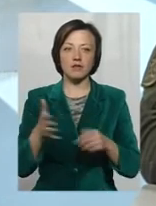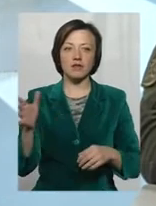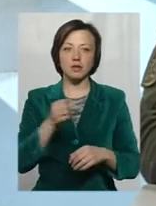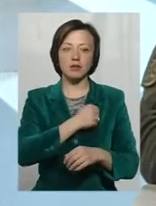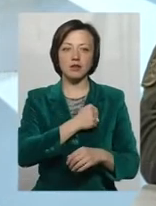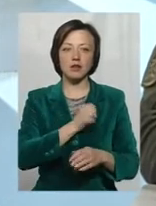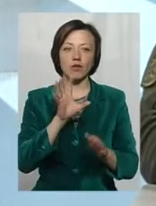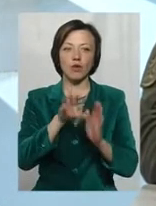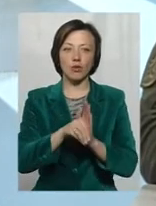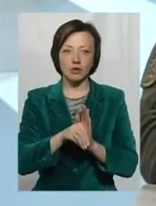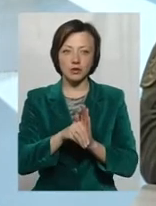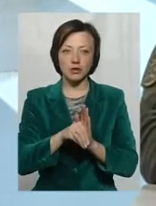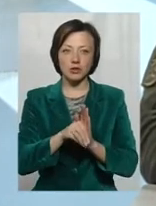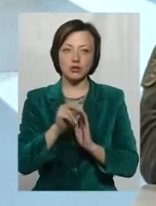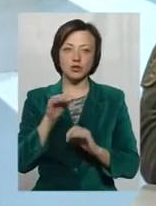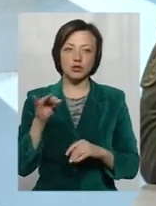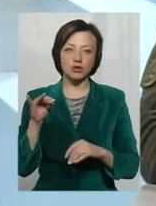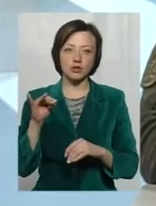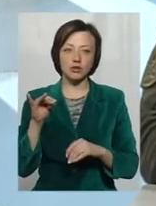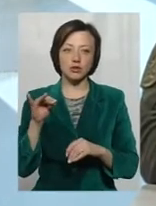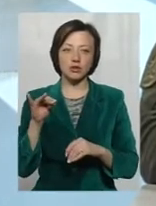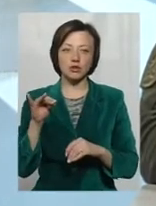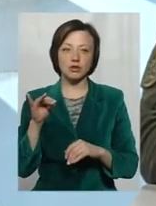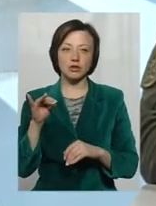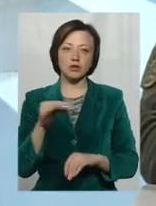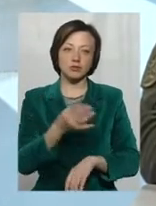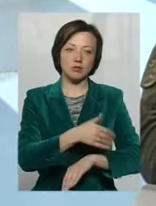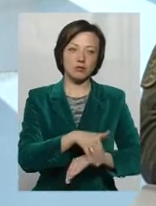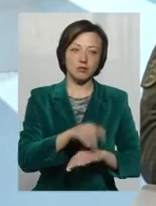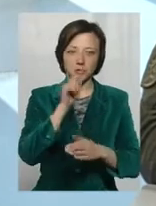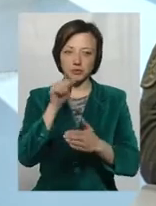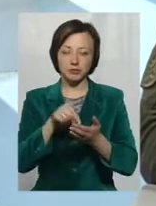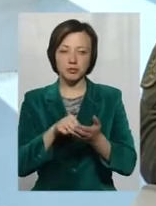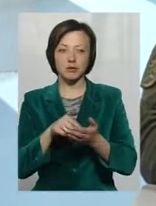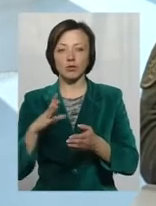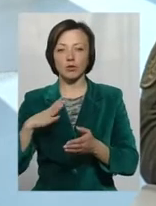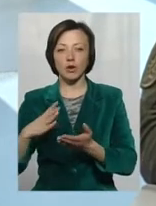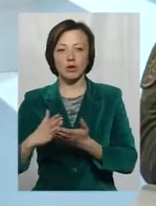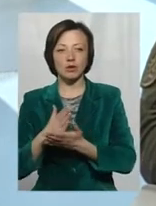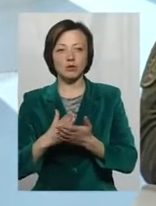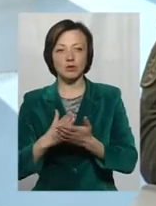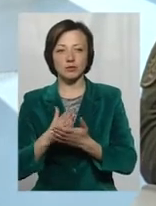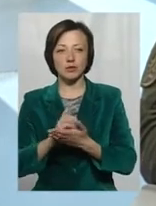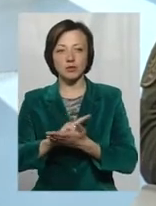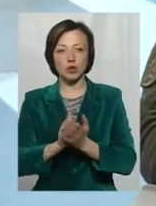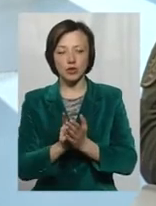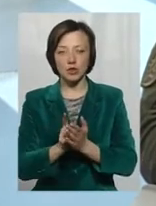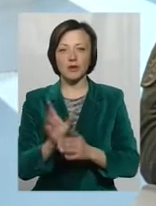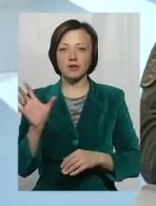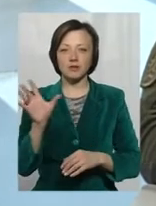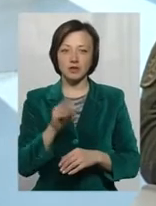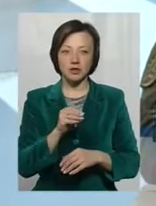цього підрозділу, чи вони прийшли там, скажімо, там з вулиці, чи вони служили на строковій службі, вони всі